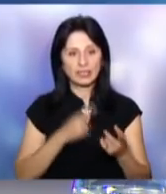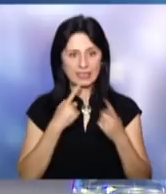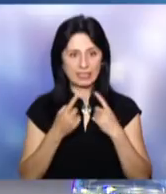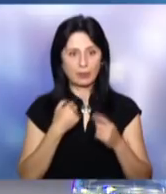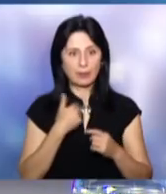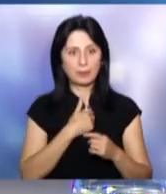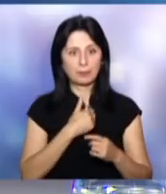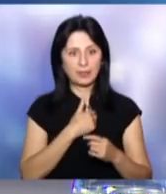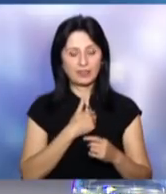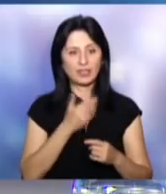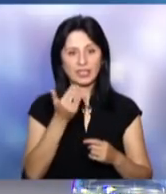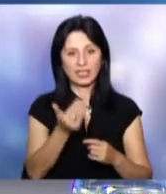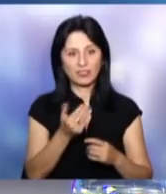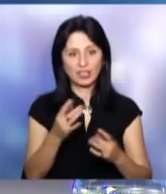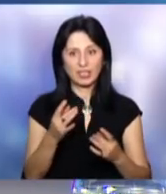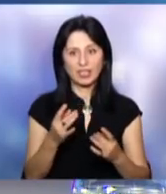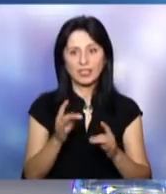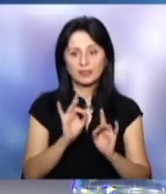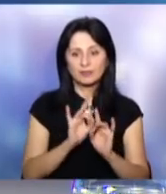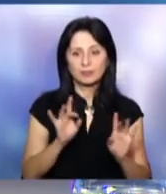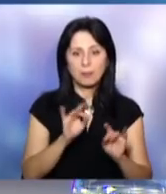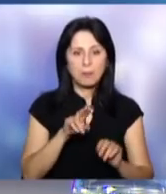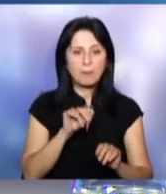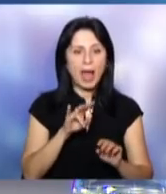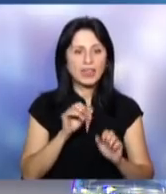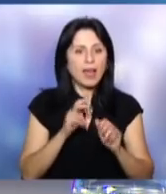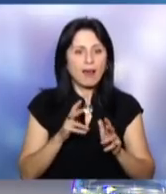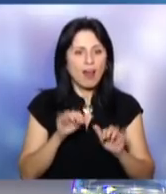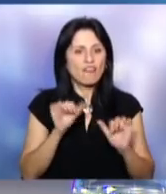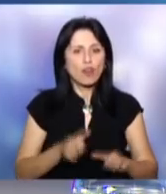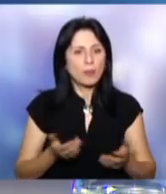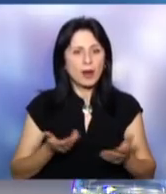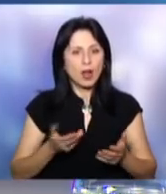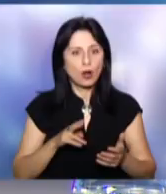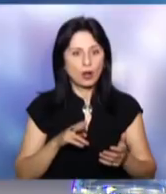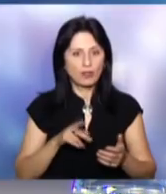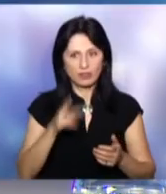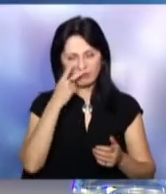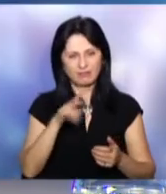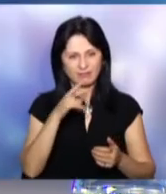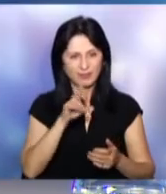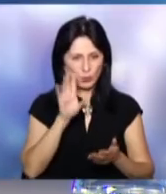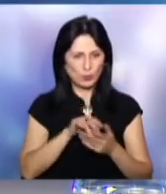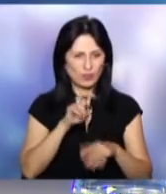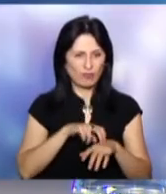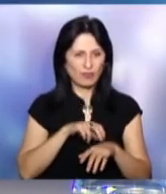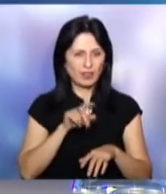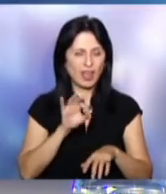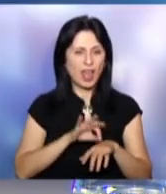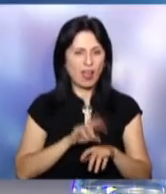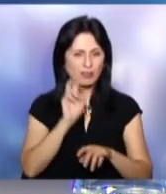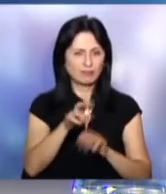საუბარს და მე მინდა რომ თქვენ აგვიხსენოთ როგორია პანიკური შეტევა, იმიტომ რომ თქვენ ალბათ არაერთხელ გინახავთ პანიკური შეტევა